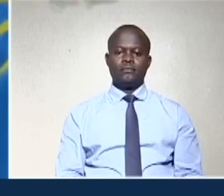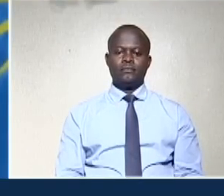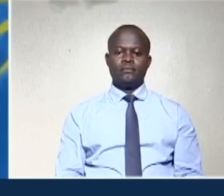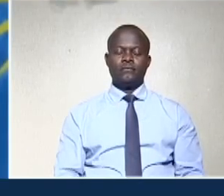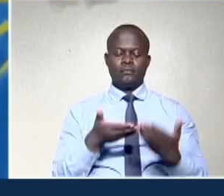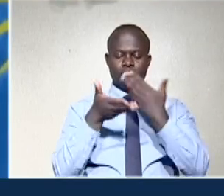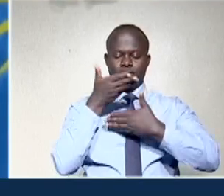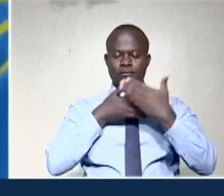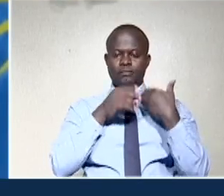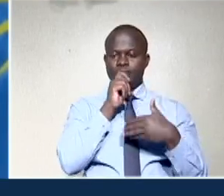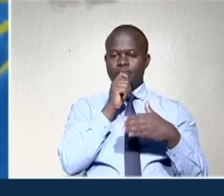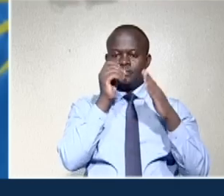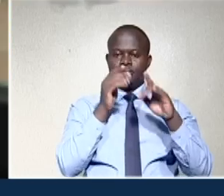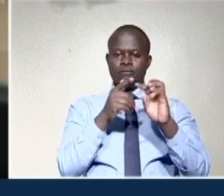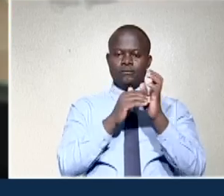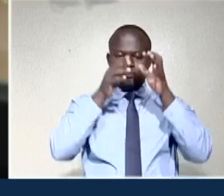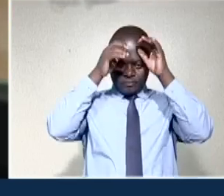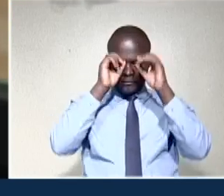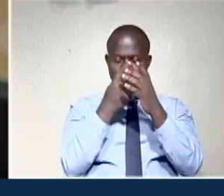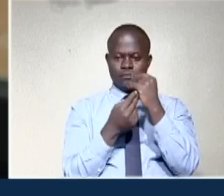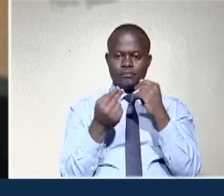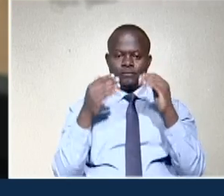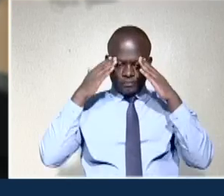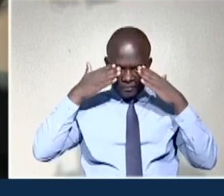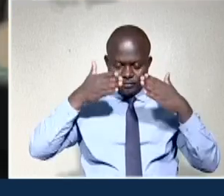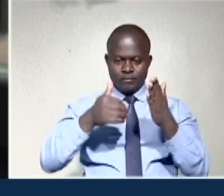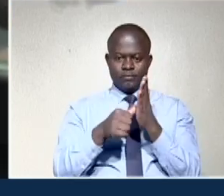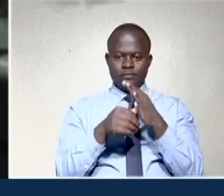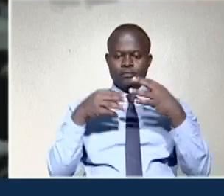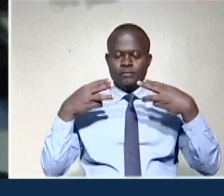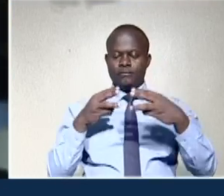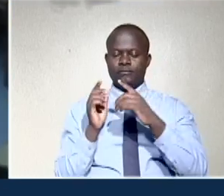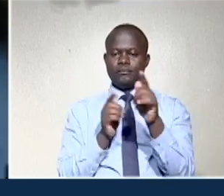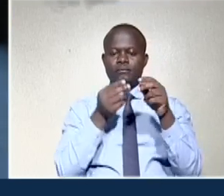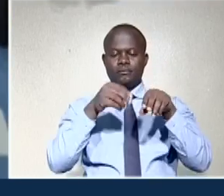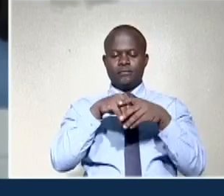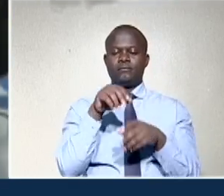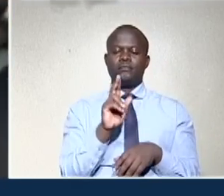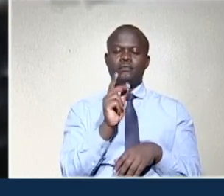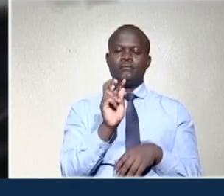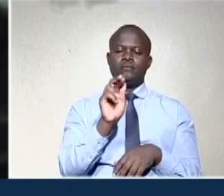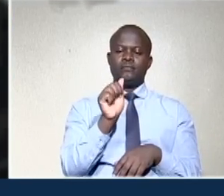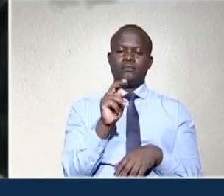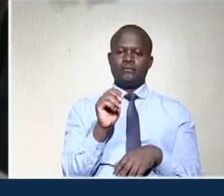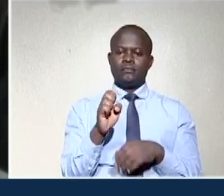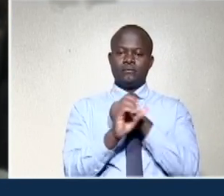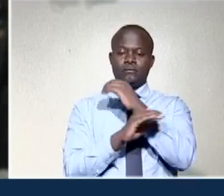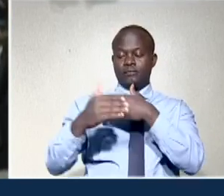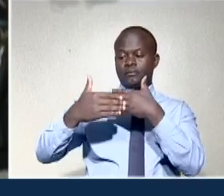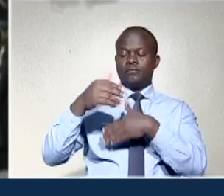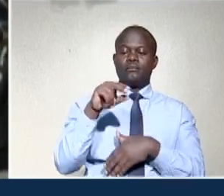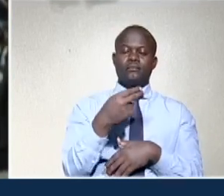Mu kiganiro n'abanyamakuru kandi abakuru b'ibihugu byombi bagarutse ku kibazo cy'intambara ibera muri Ukraine, igihugu gihana imbibi na